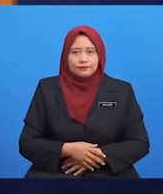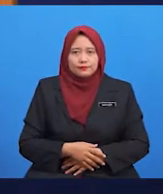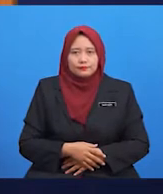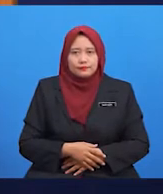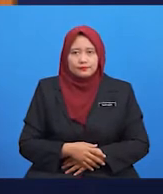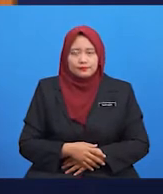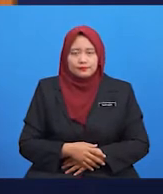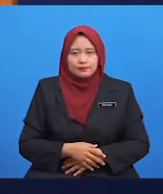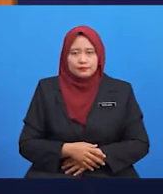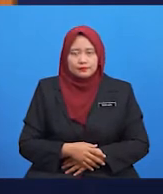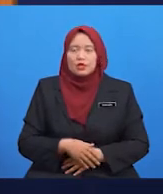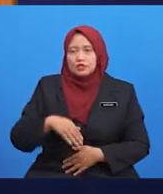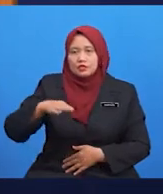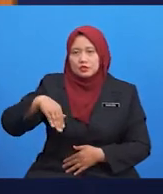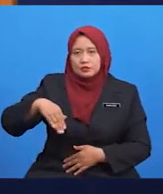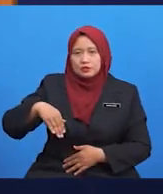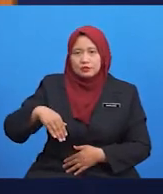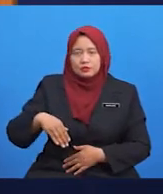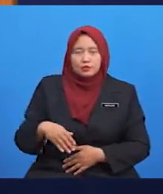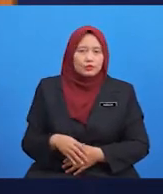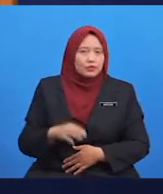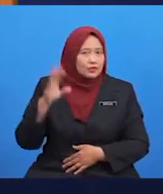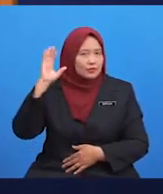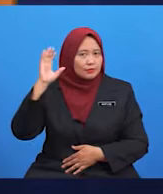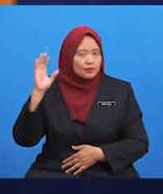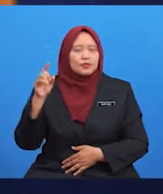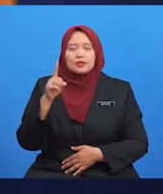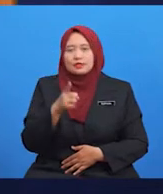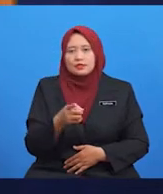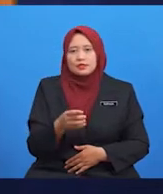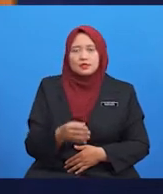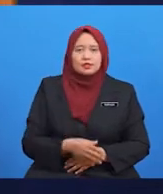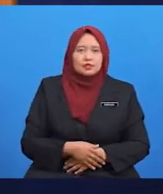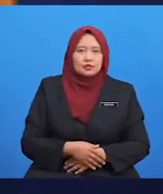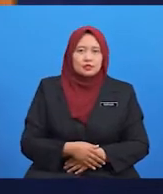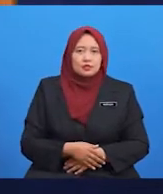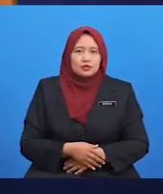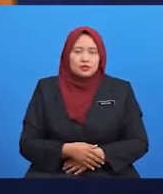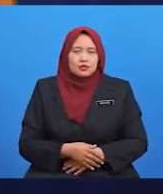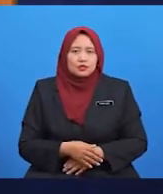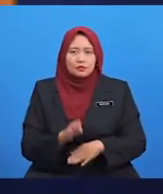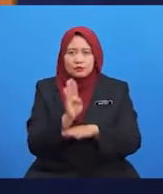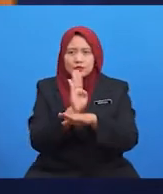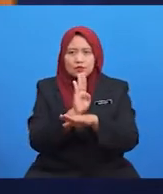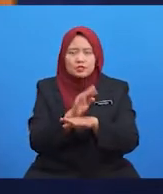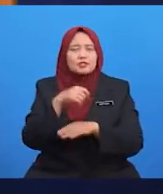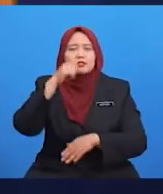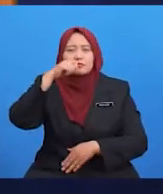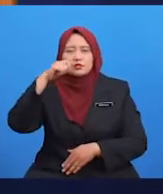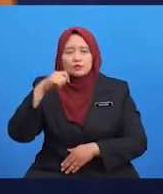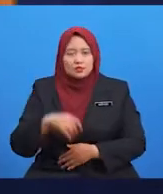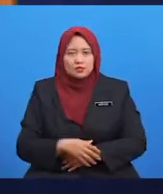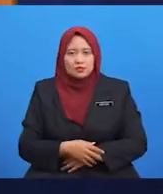Iaitu, sebelum takbir, dia sibuk bersugi. Nilai keempat